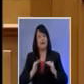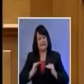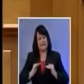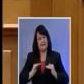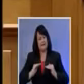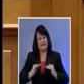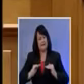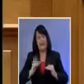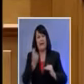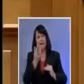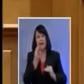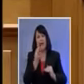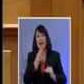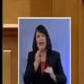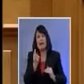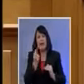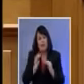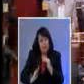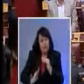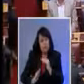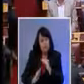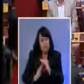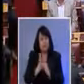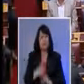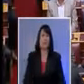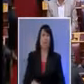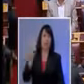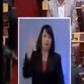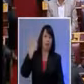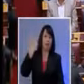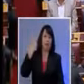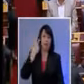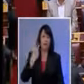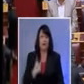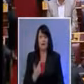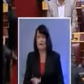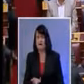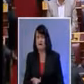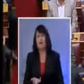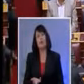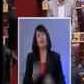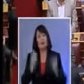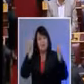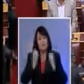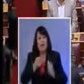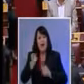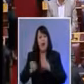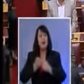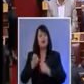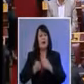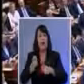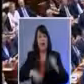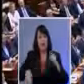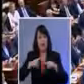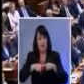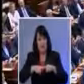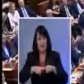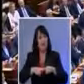αλλά και ανάκαμψης. Μας κατηγορούσατε ότι χρεώσαμε τη χώρα